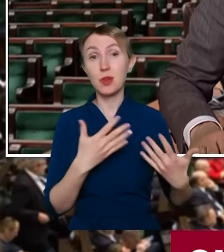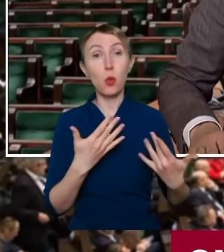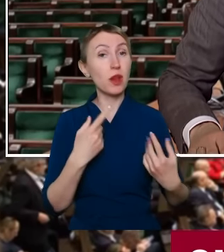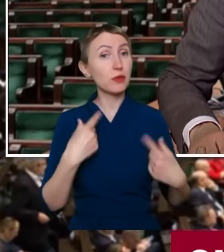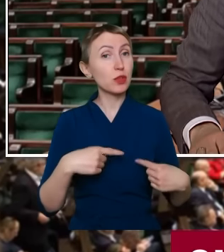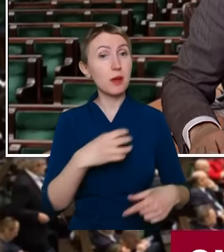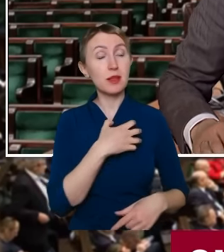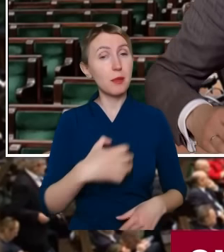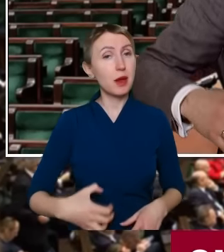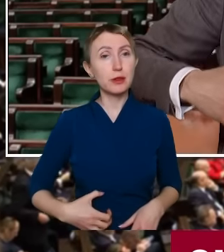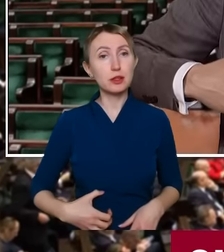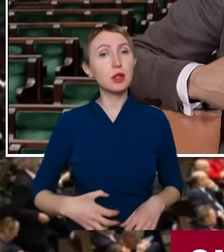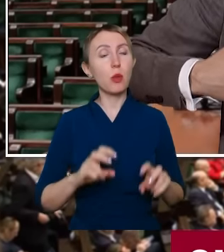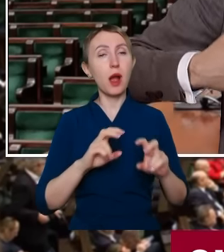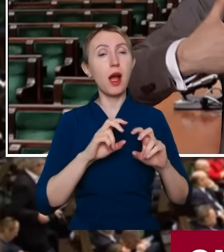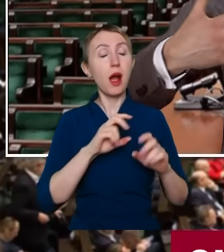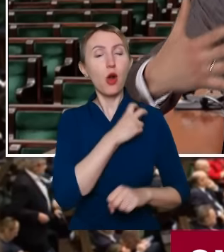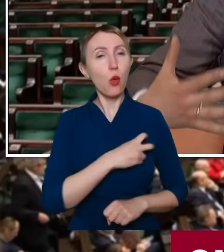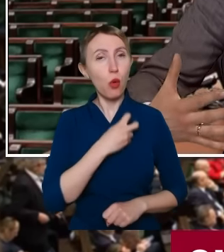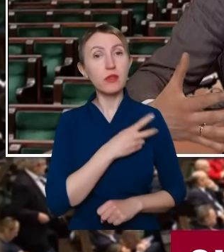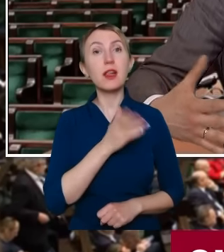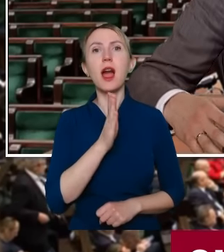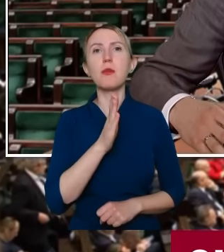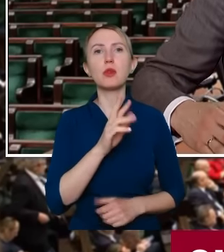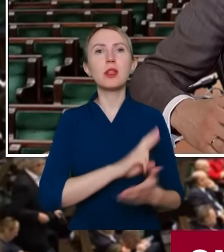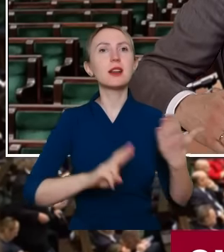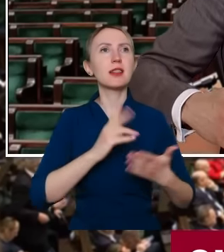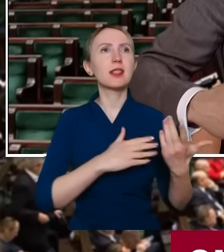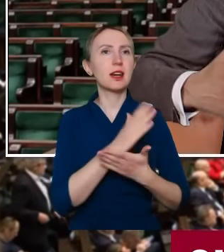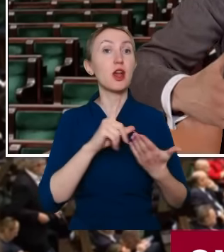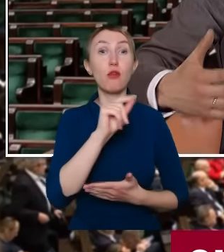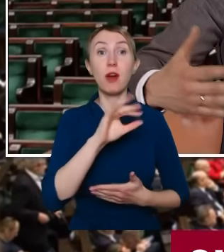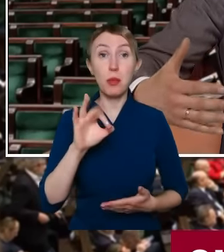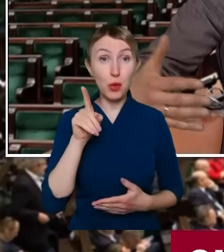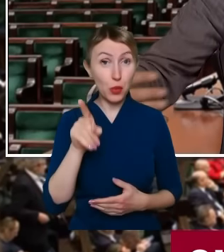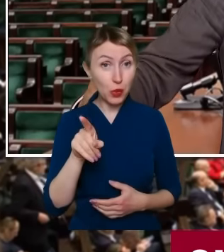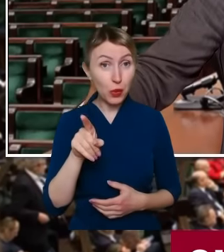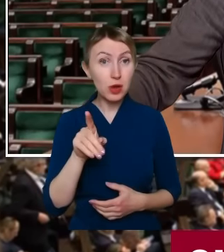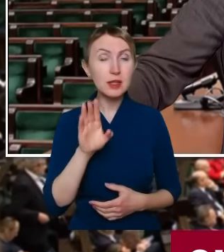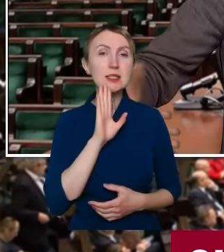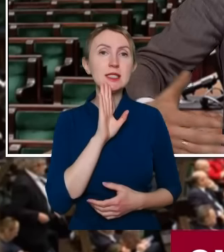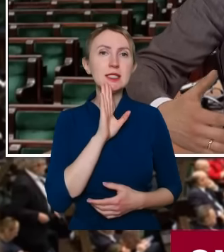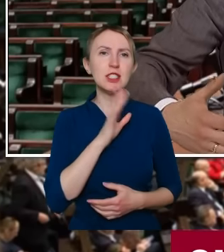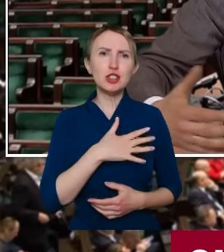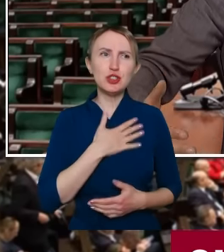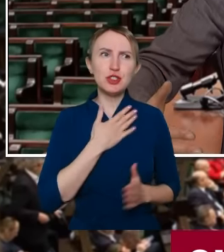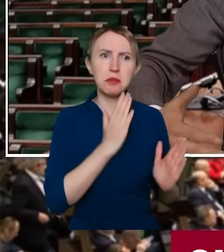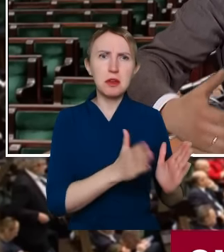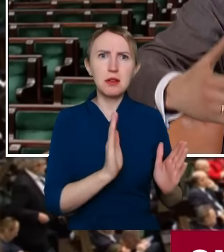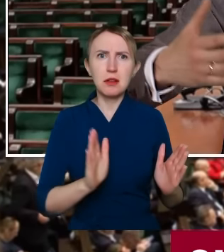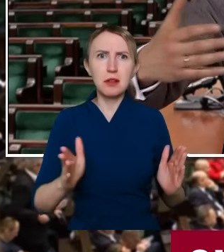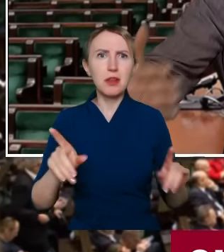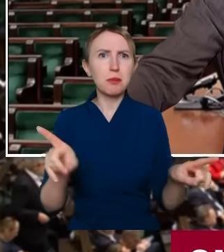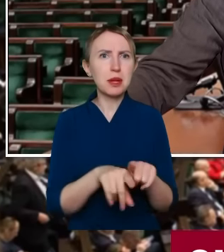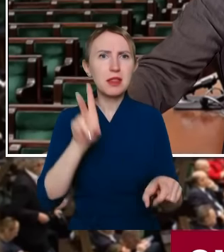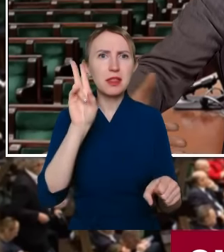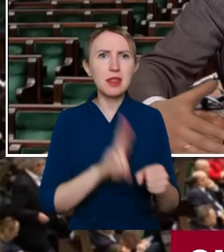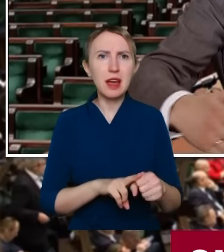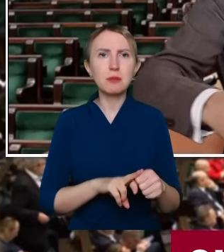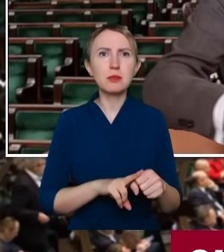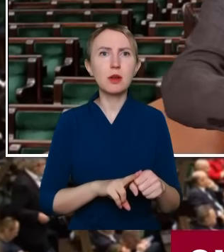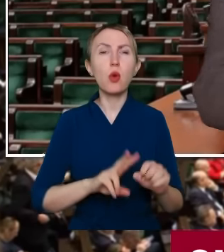marszałka hołowni a potem Rada Krajowa plat formy tak jakoś się dziwnie ułożyło że w tym samym terminie też